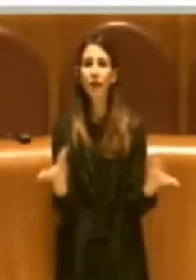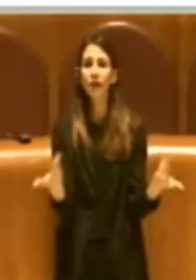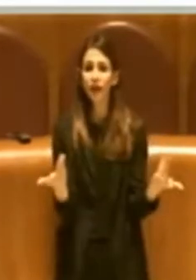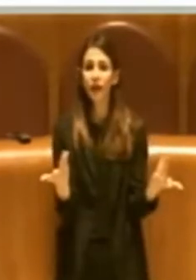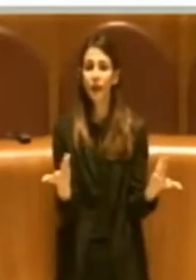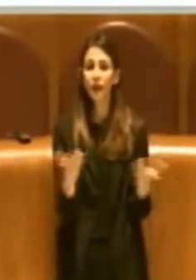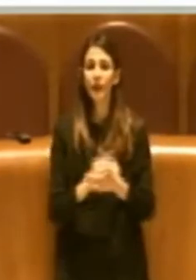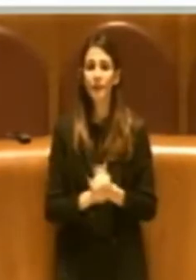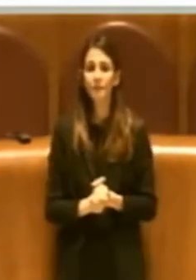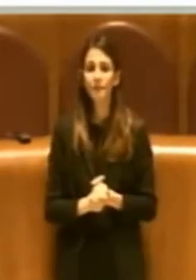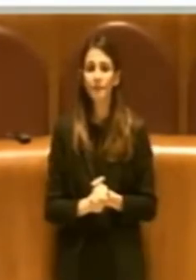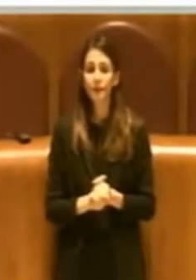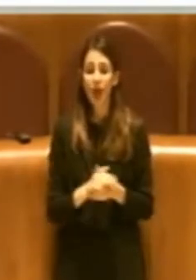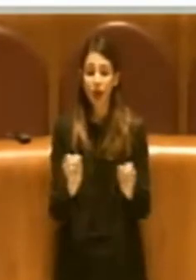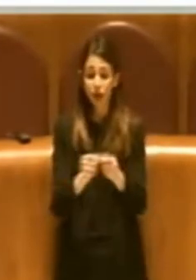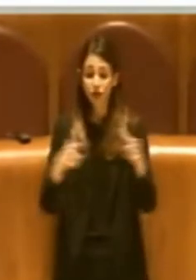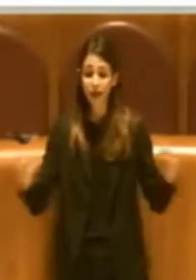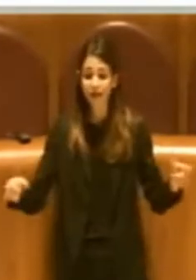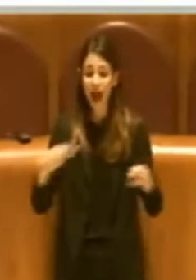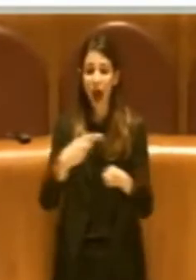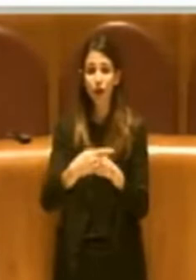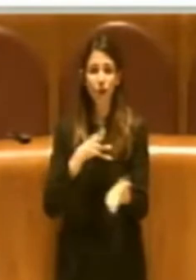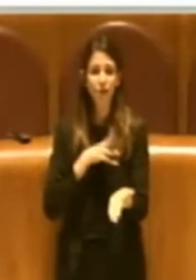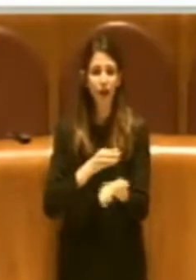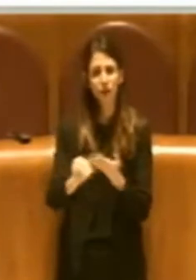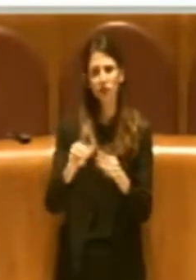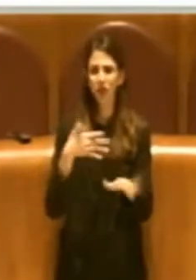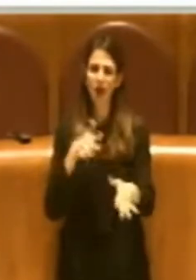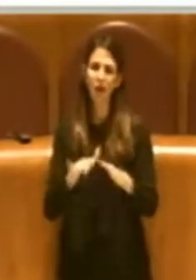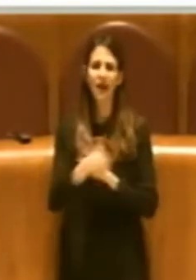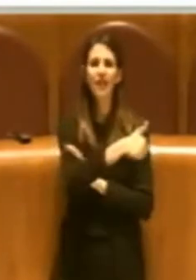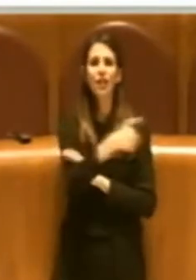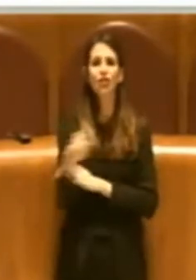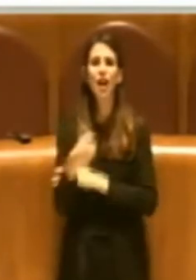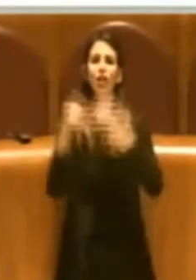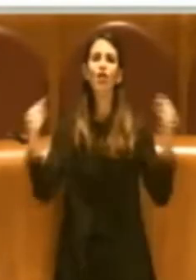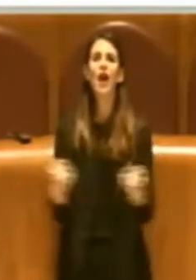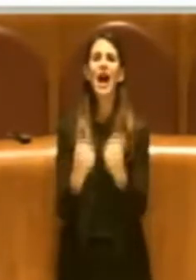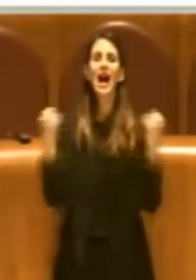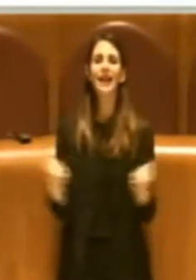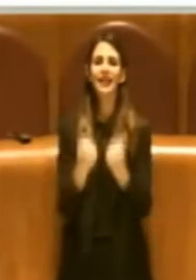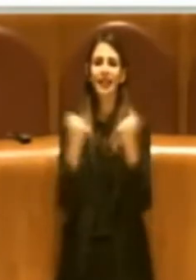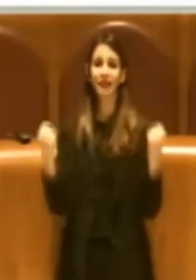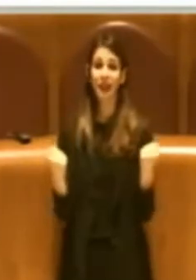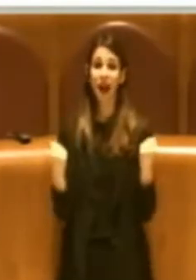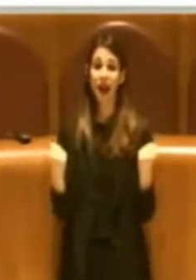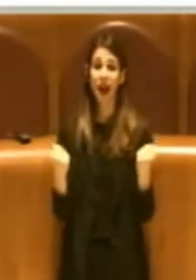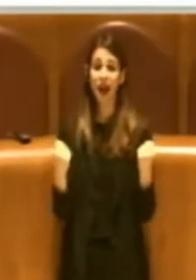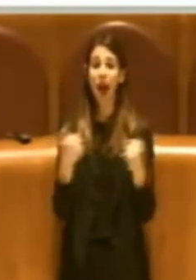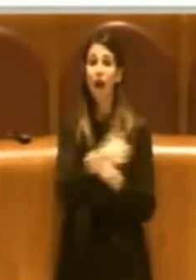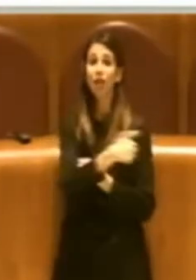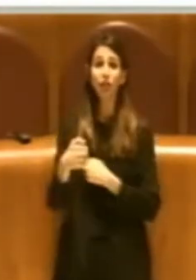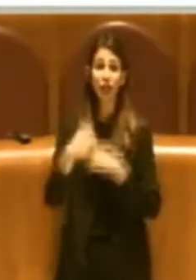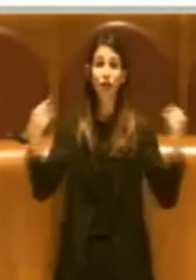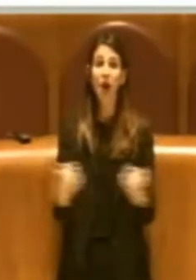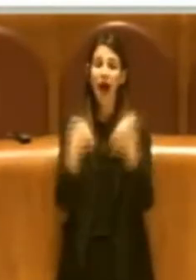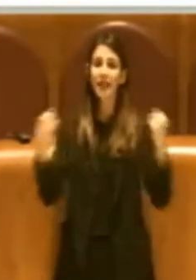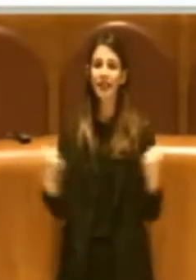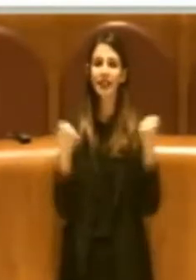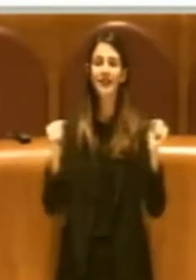di tutta Roma. Stiamo parlando di un centinaio di attività che offrono le attività